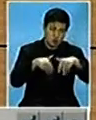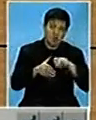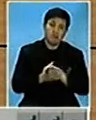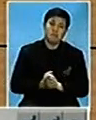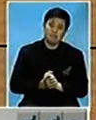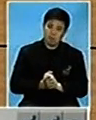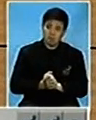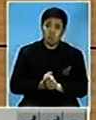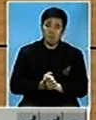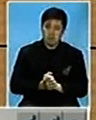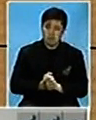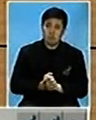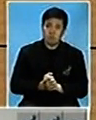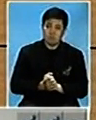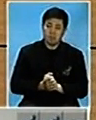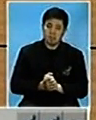ท่านประธานที่เคาร